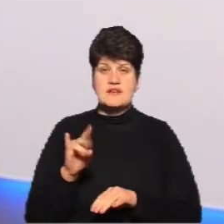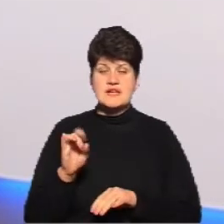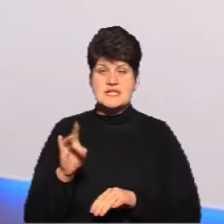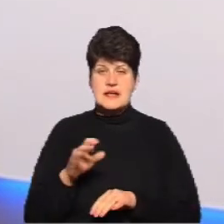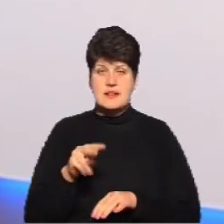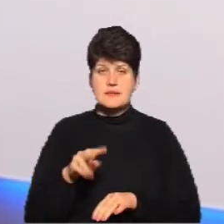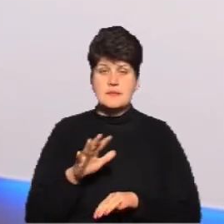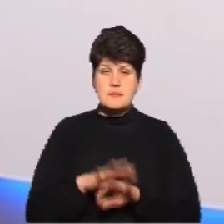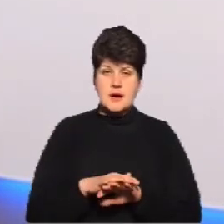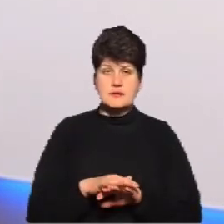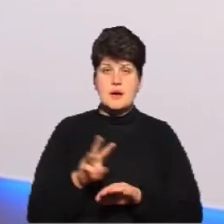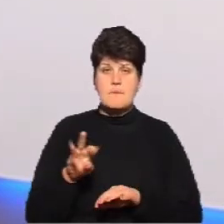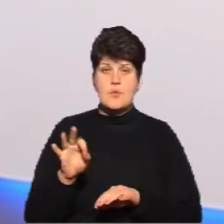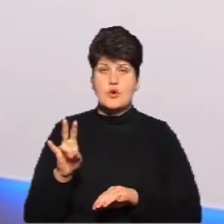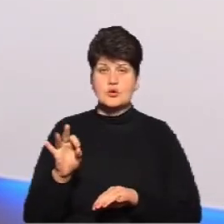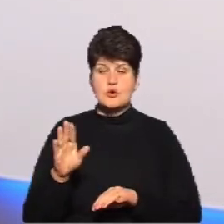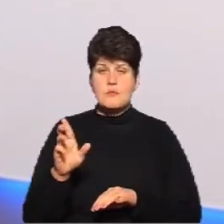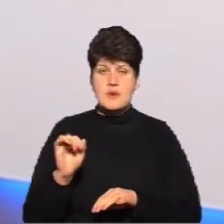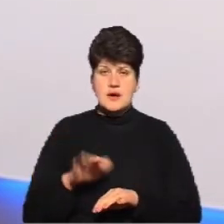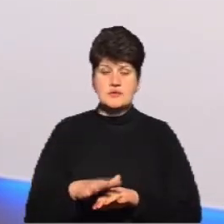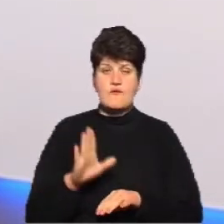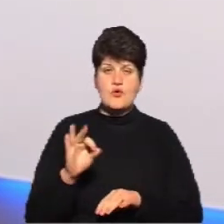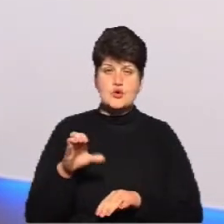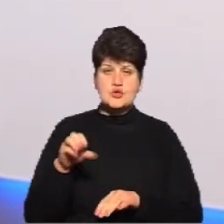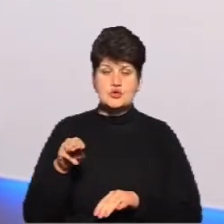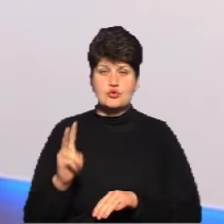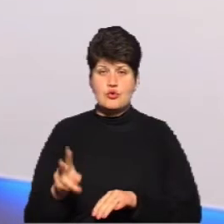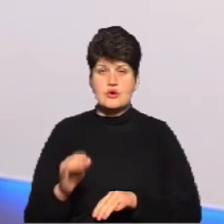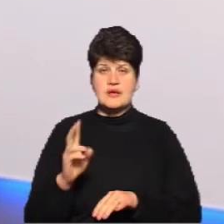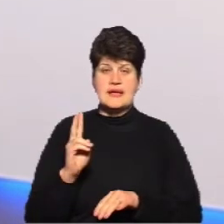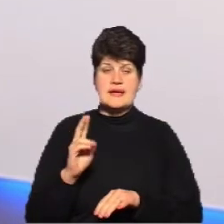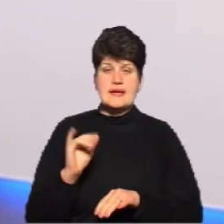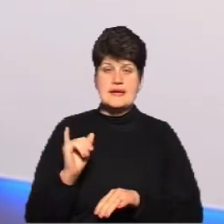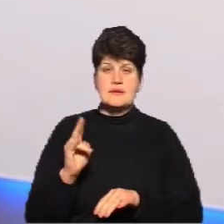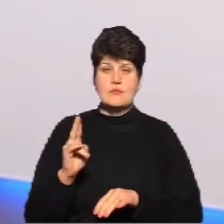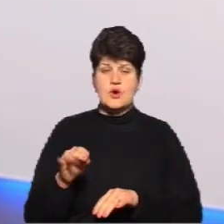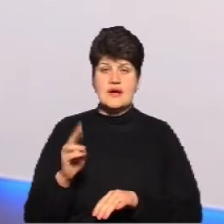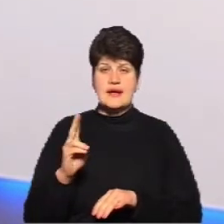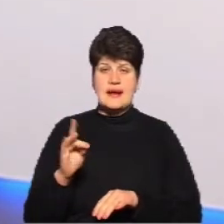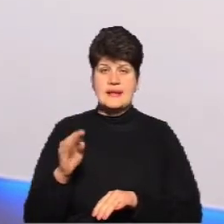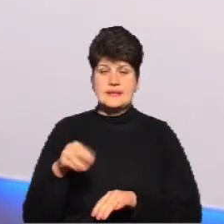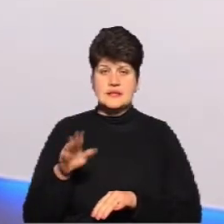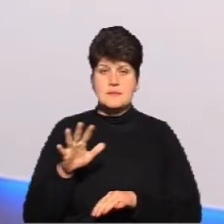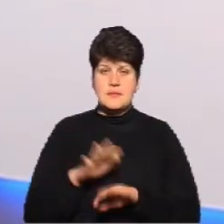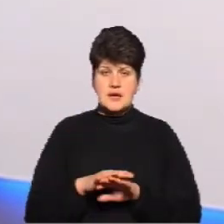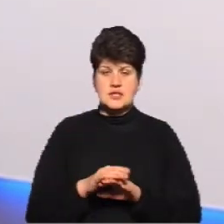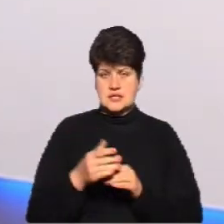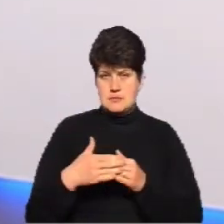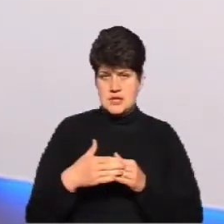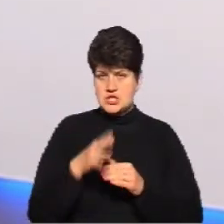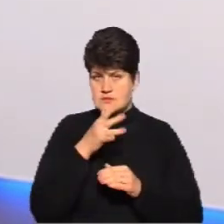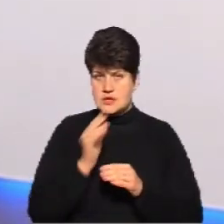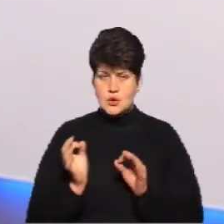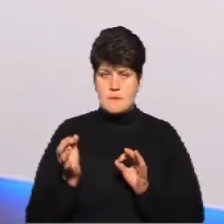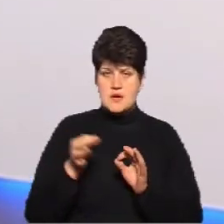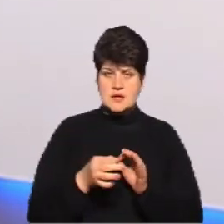Монобанк, Оксібанк, Банк Восток, Індастріалбанк і Прокредитбанк. Але найближчим часом до них ще приєднаються додатково банки. Загалом